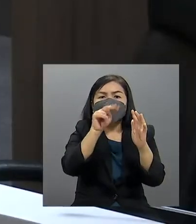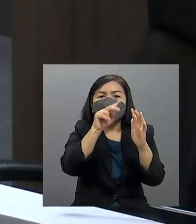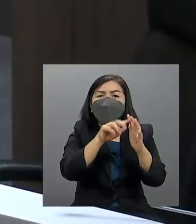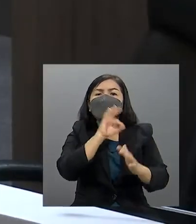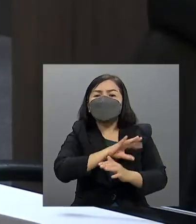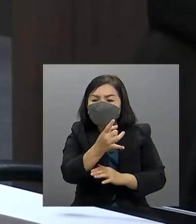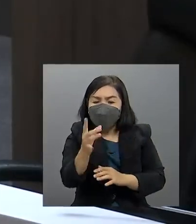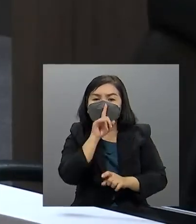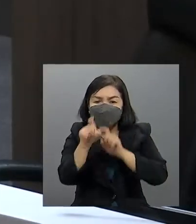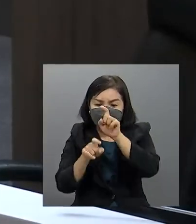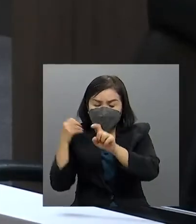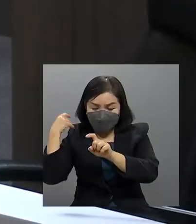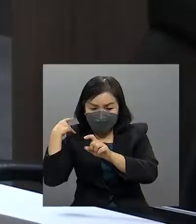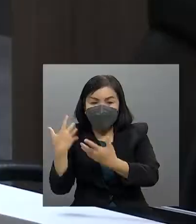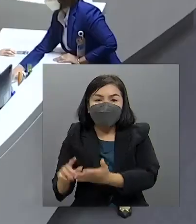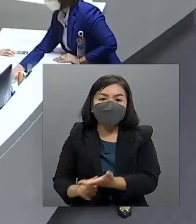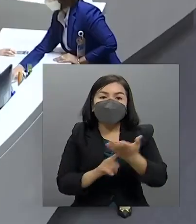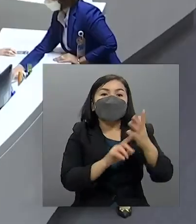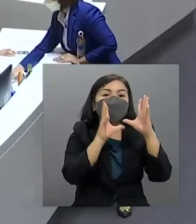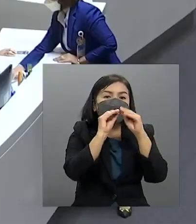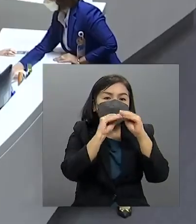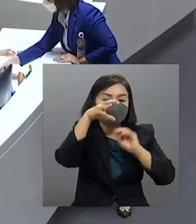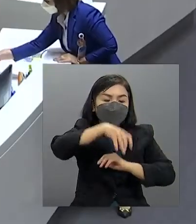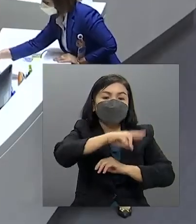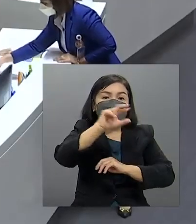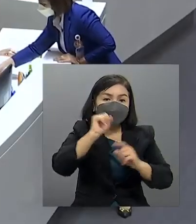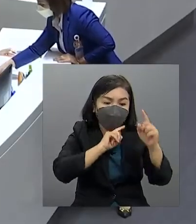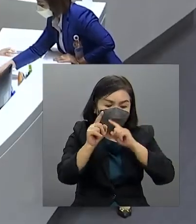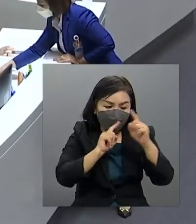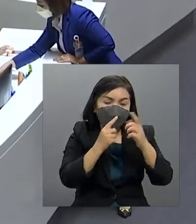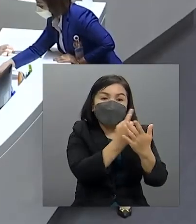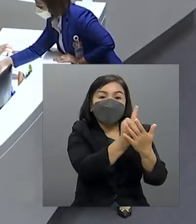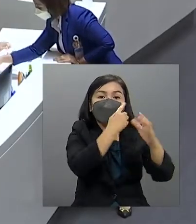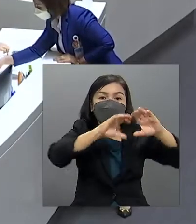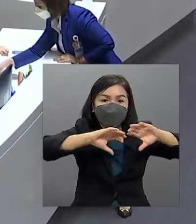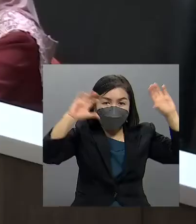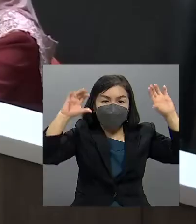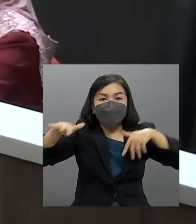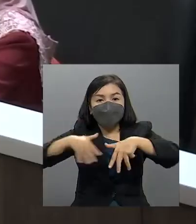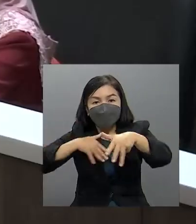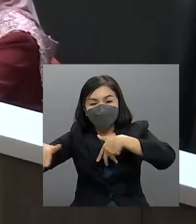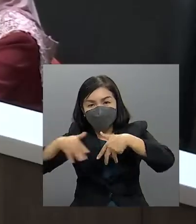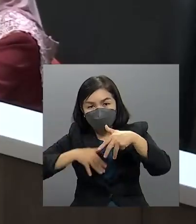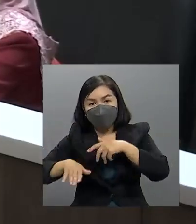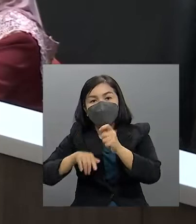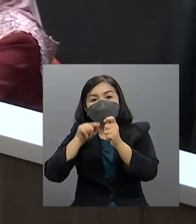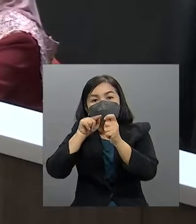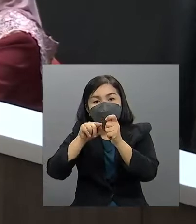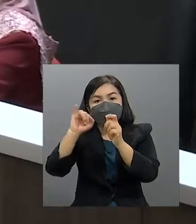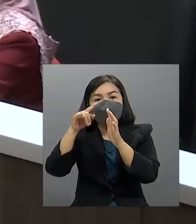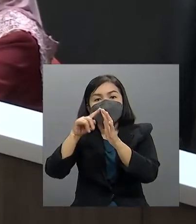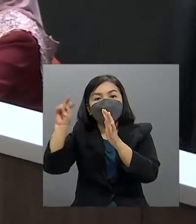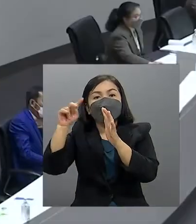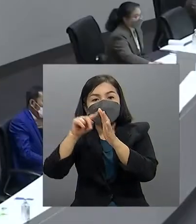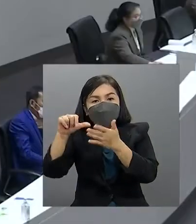ประชุมนะคะทวงถามความคืบหน้าในข้อตกลงระหว่างผู้แทนรัฐบาลและชาวจนะเรื่องการแก้ปัญหานิคมอุตสาหกรรมจนะค่ะโดยเปิดเผ